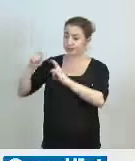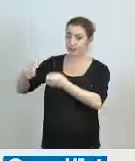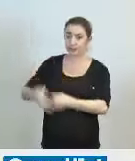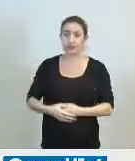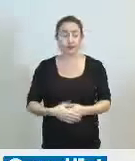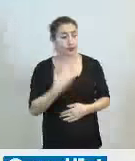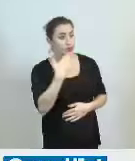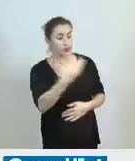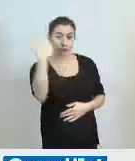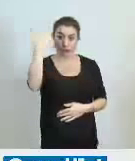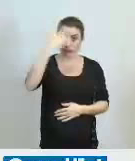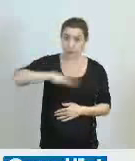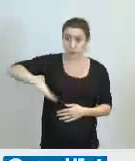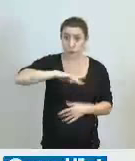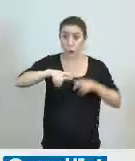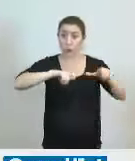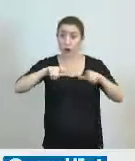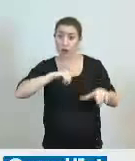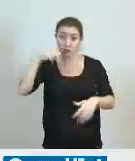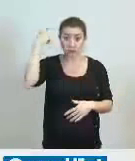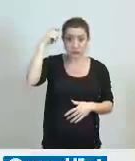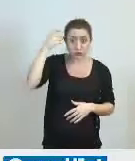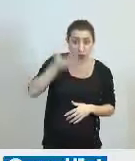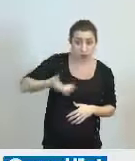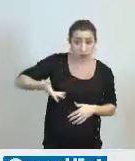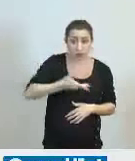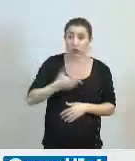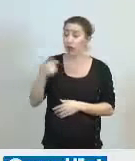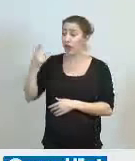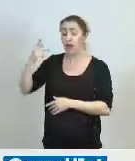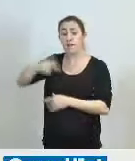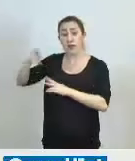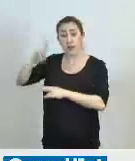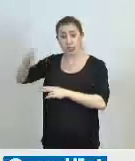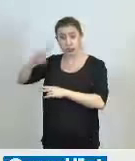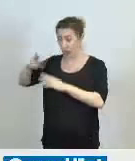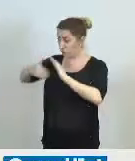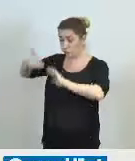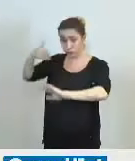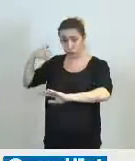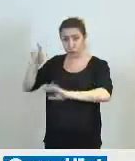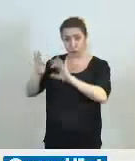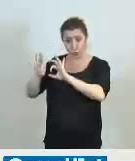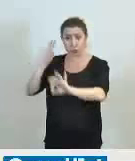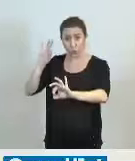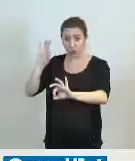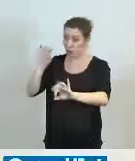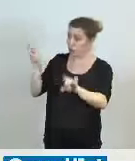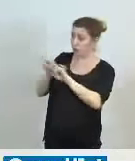Monsieur le Président, mes chers collègues, Philippe Richert a fait un choix d'homme